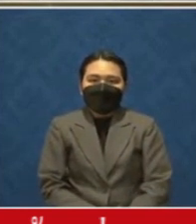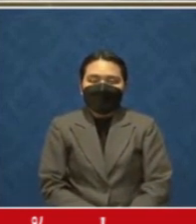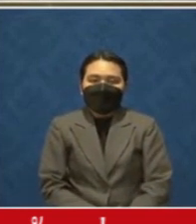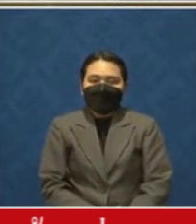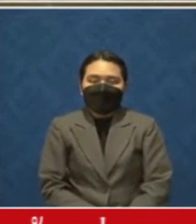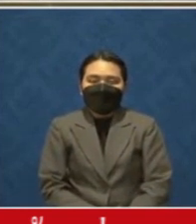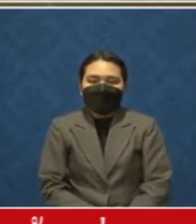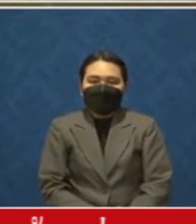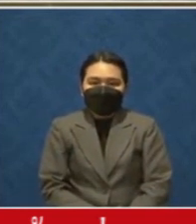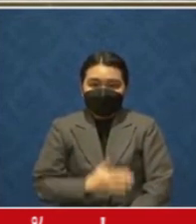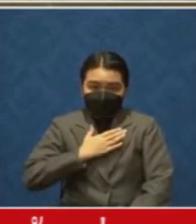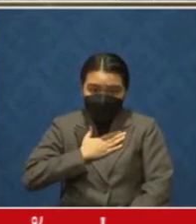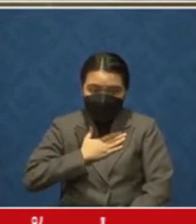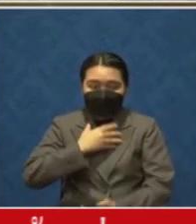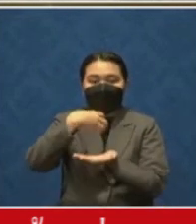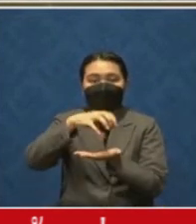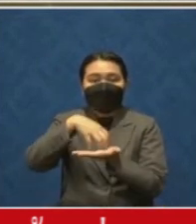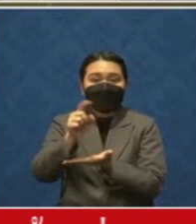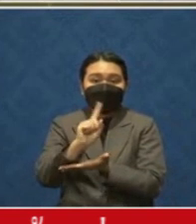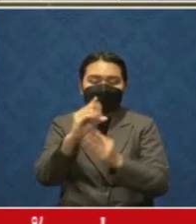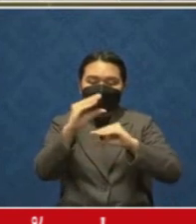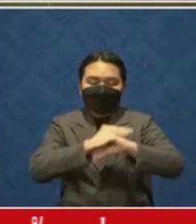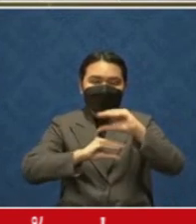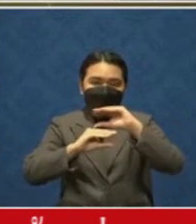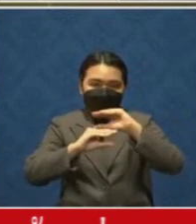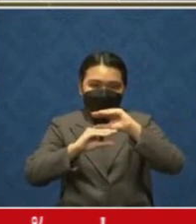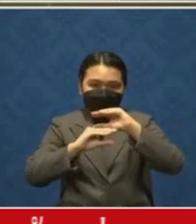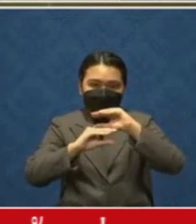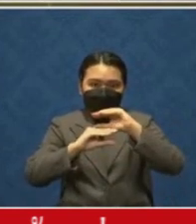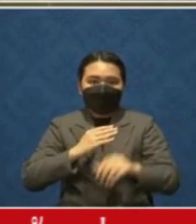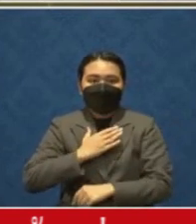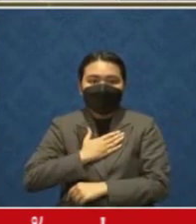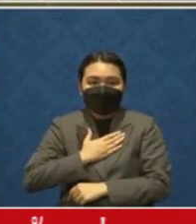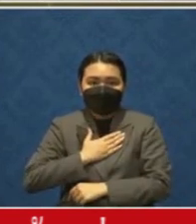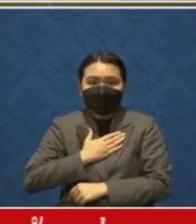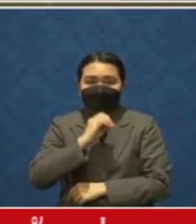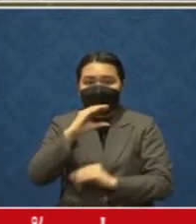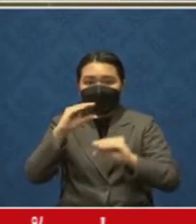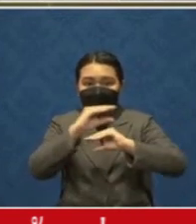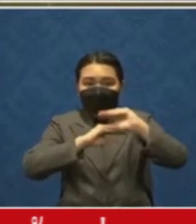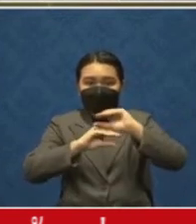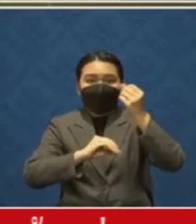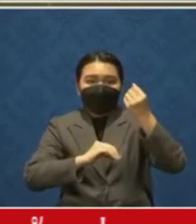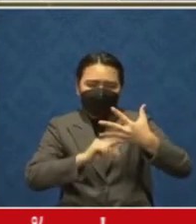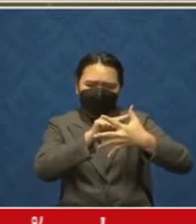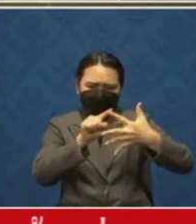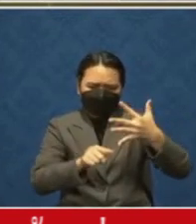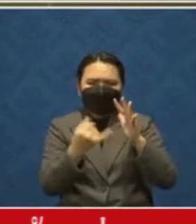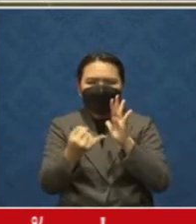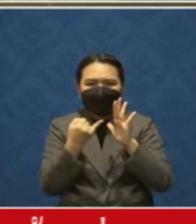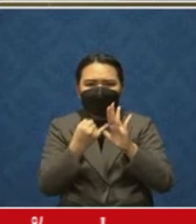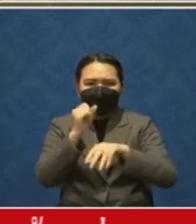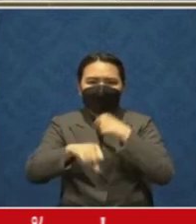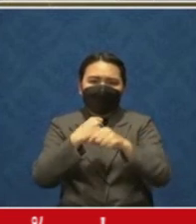ครับท่านประธานครับผมต้องกราบเรียนท่านประธานครับว่าไอ้โครงการที่บอกว่า5โครงการง่ายๆเนี่ยตั้งแต่ง